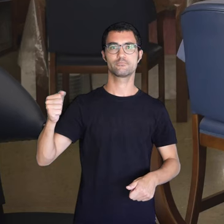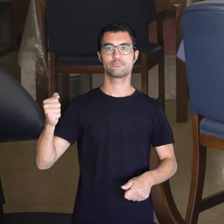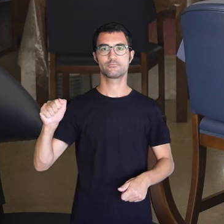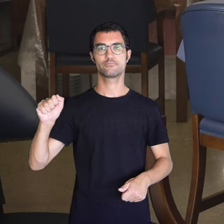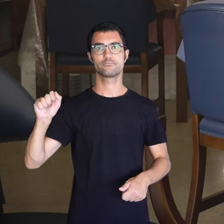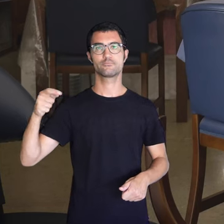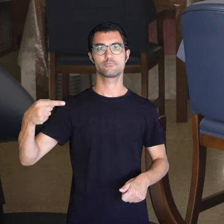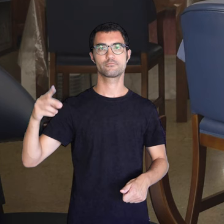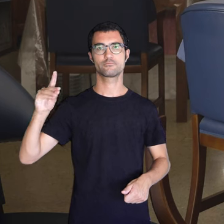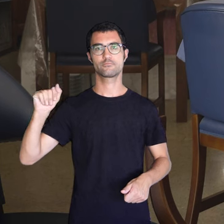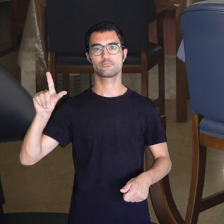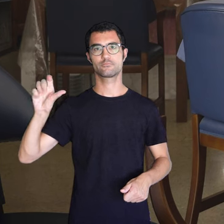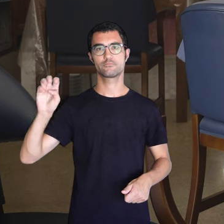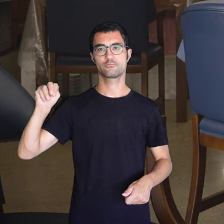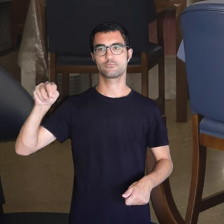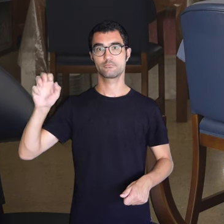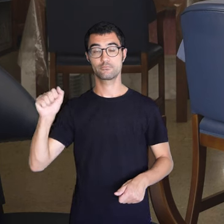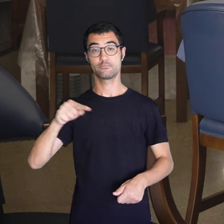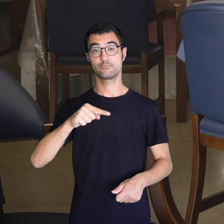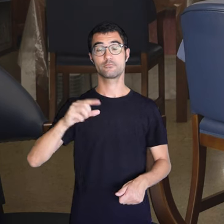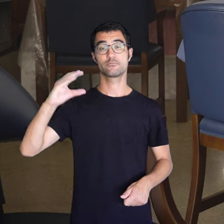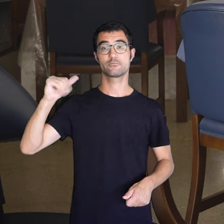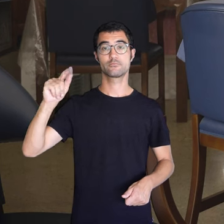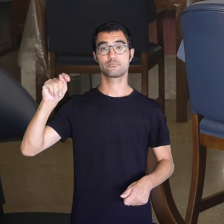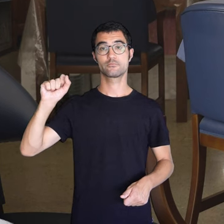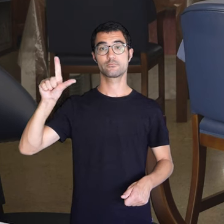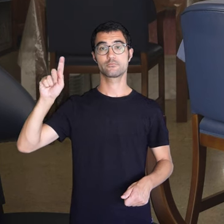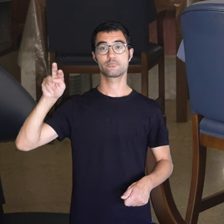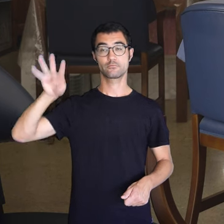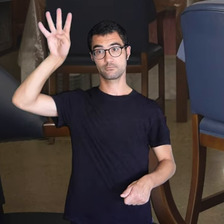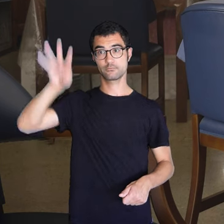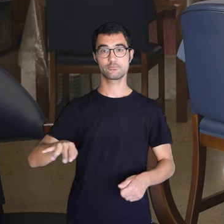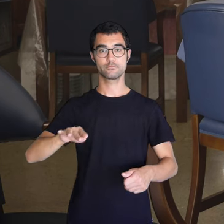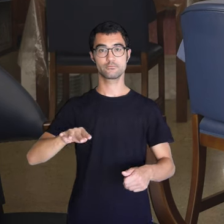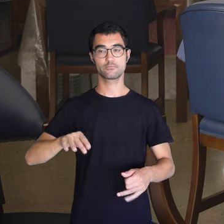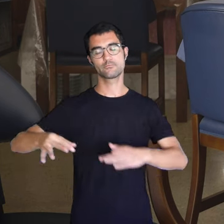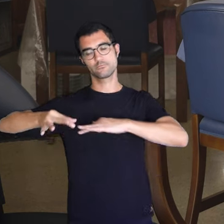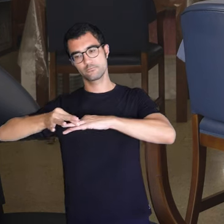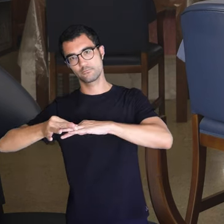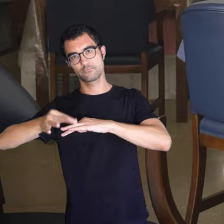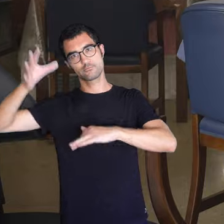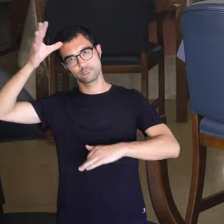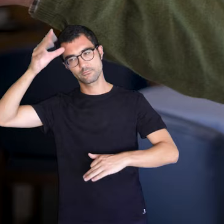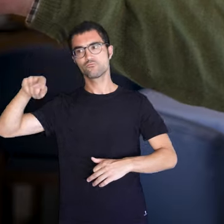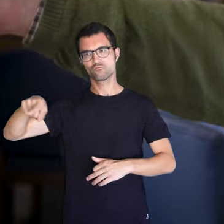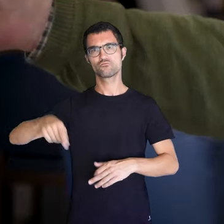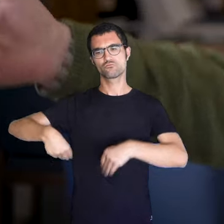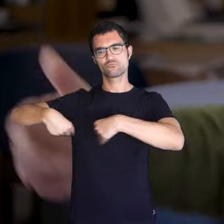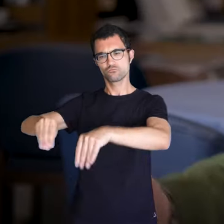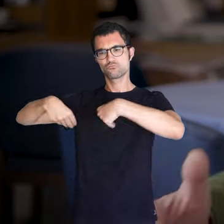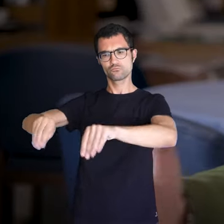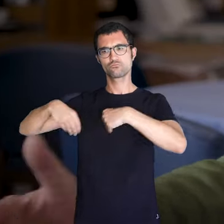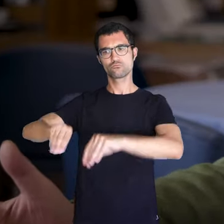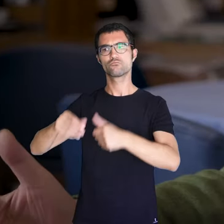un català, i mos venia el peix. I era una bona venedora. Tramvia